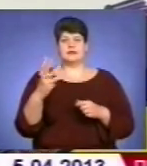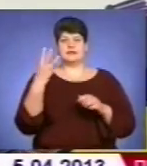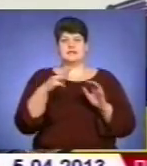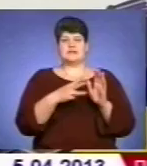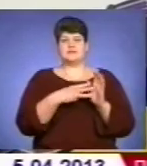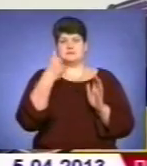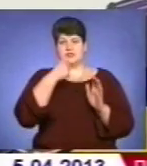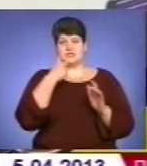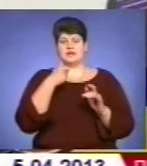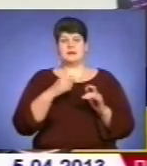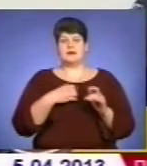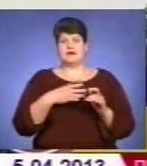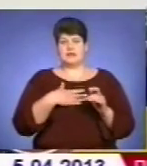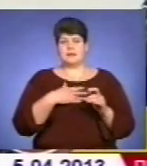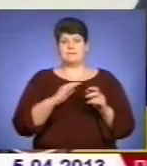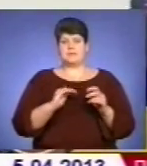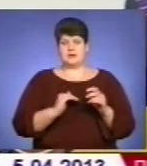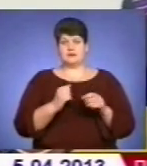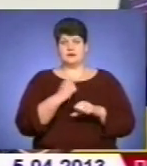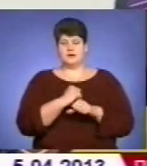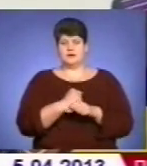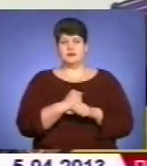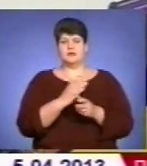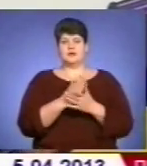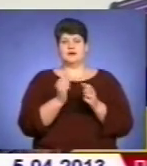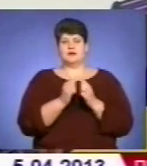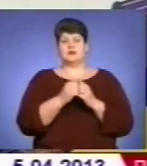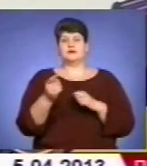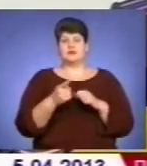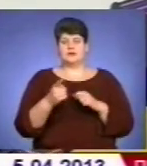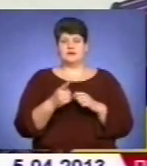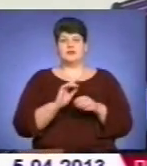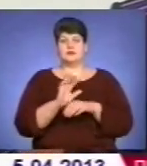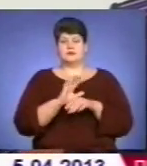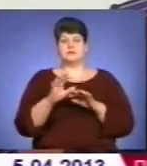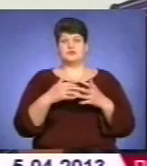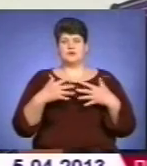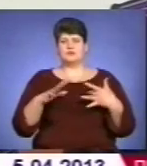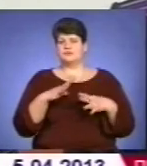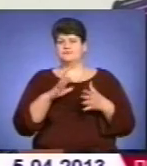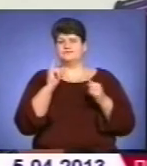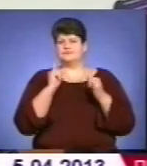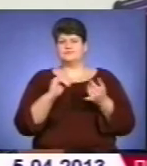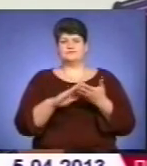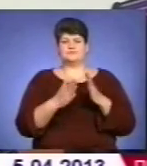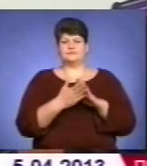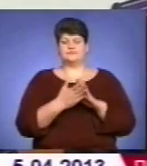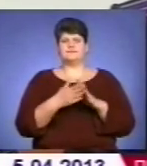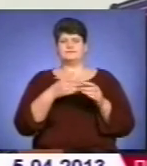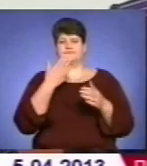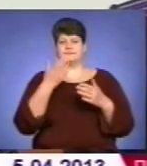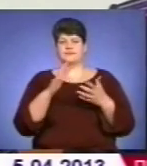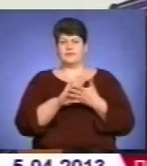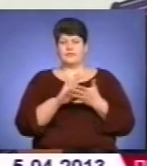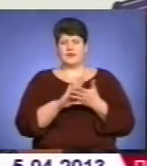приватний підприємець, діяв поблизу Тернополя. Виробництво продукції здійснювалося в антисанітарних умовах. Виготовлена продукція